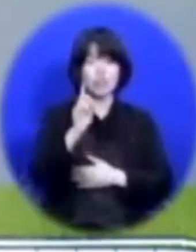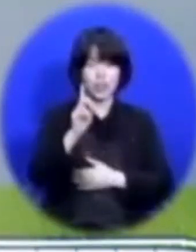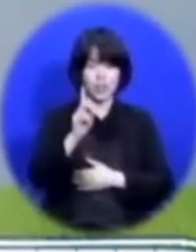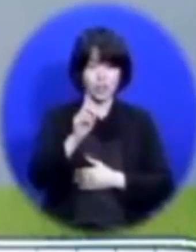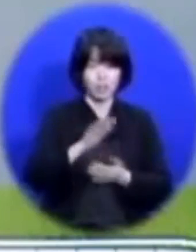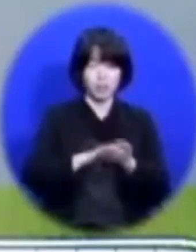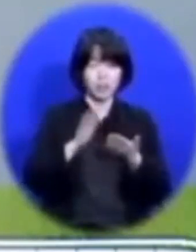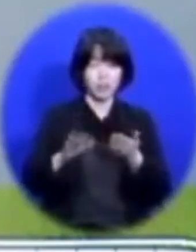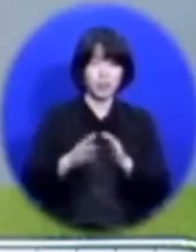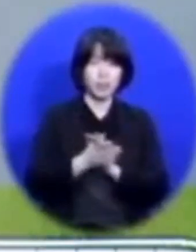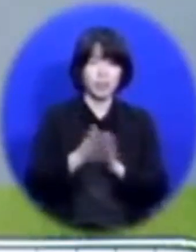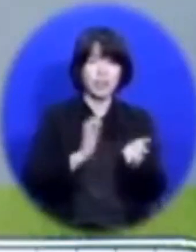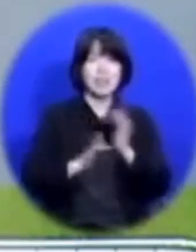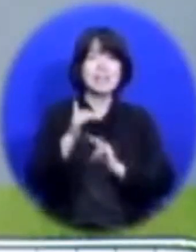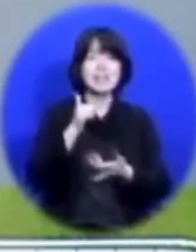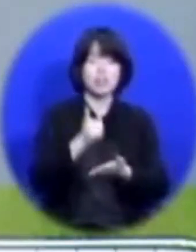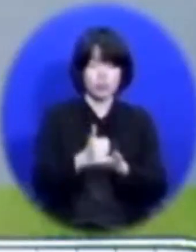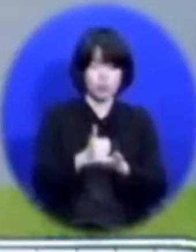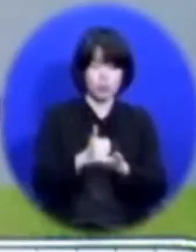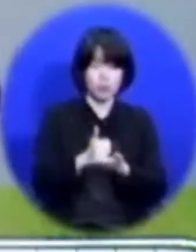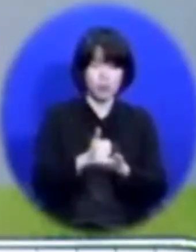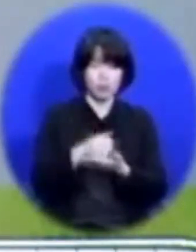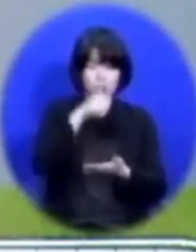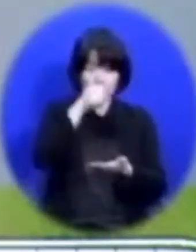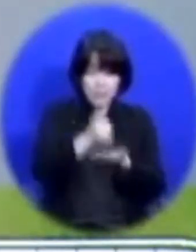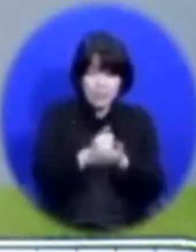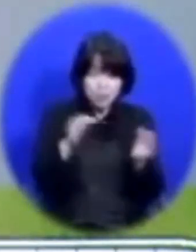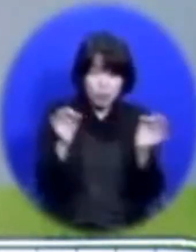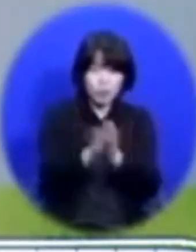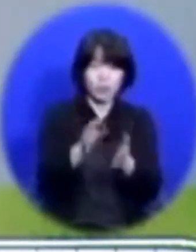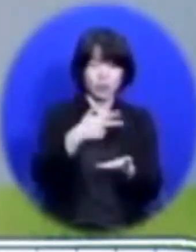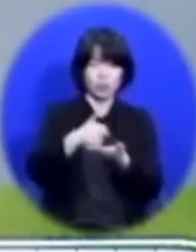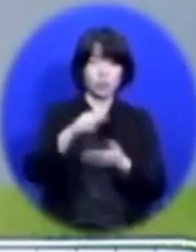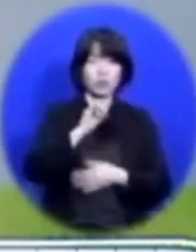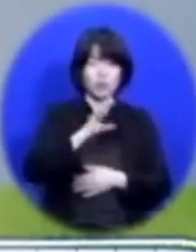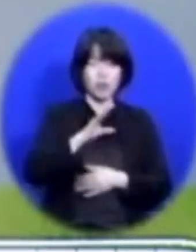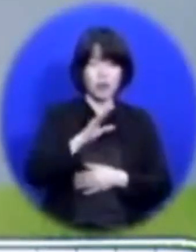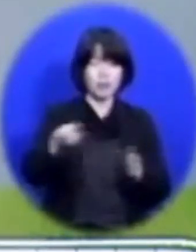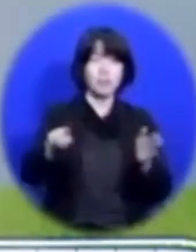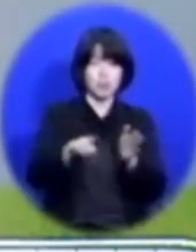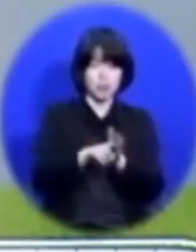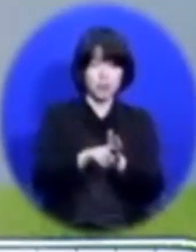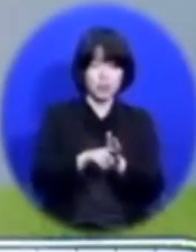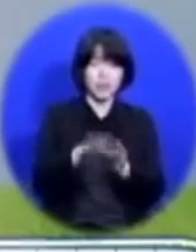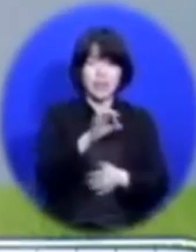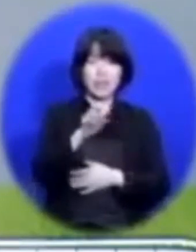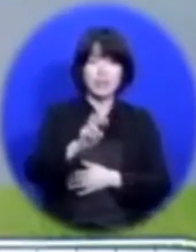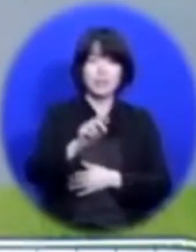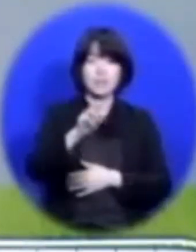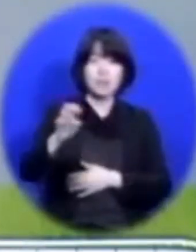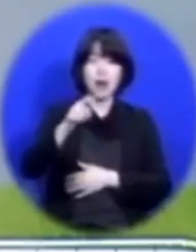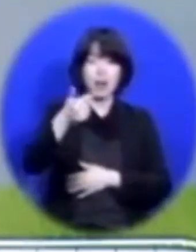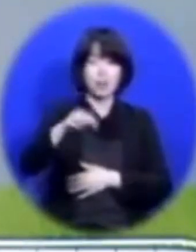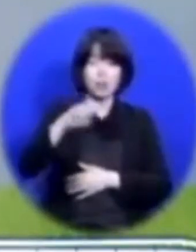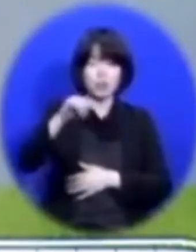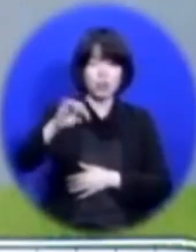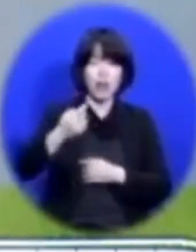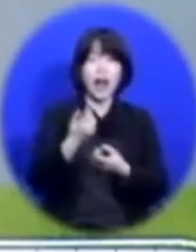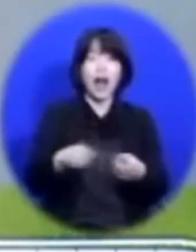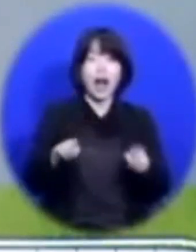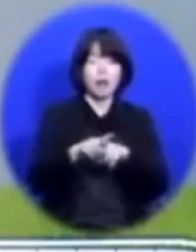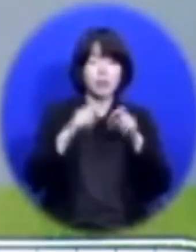는단하나뿐입니다. 제가예수님을속죄의주님으로만믿었고 ,그분을